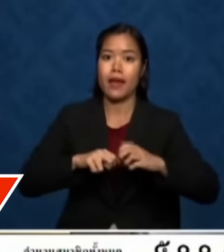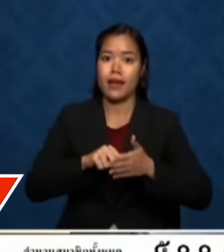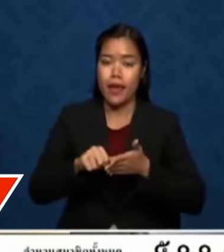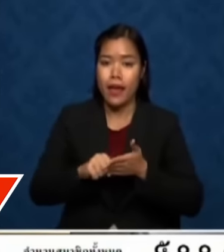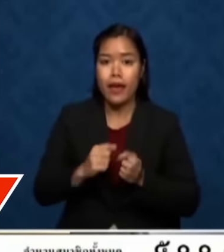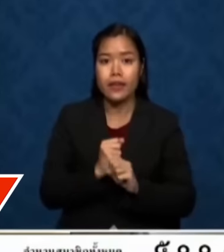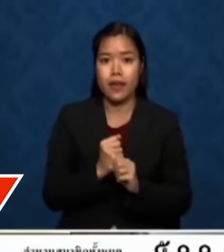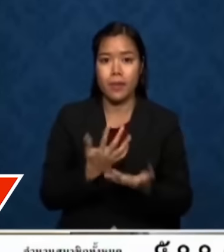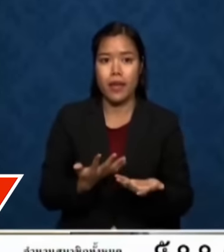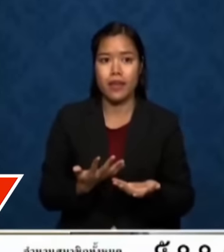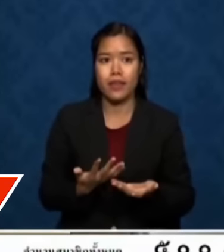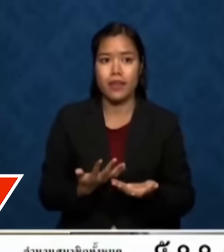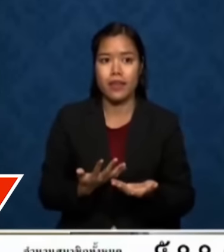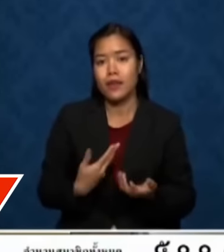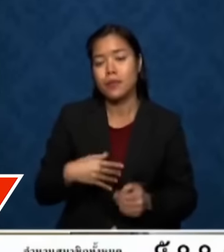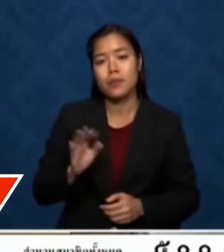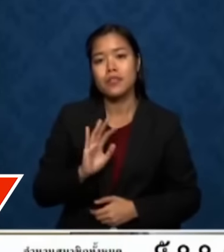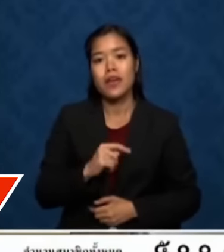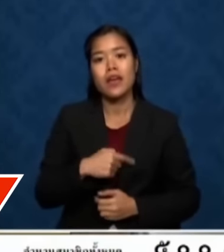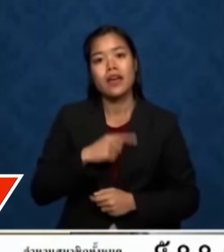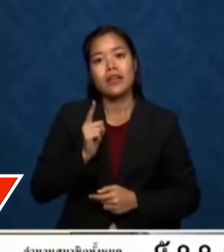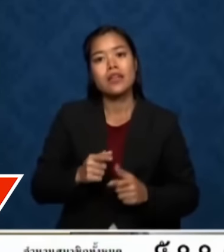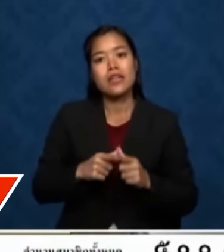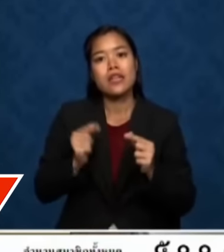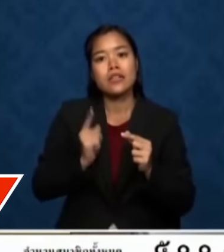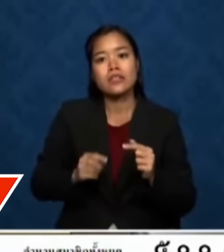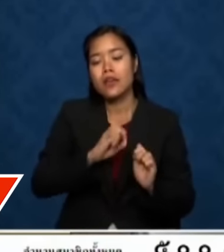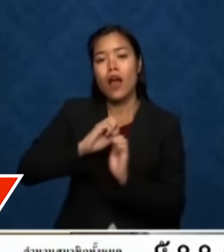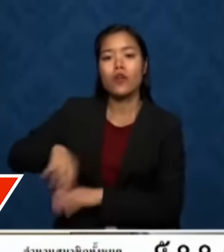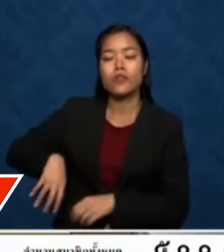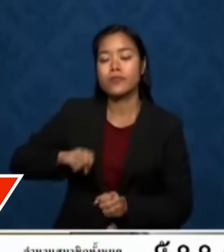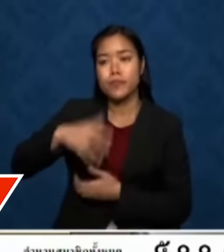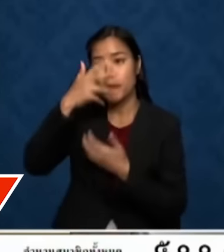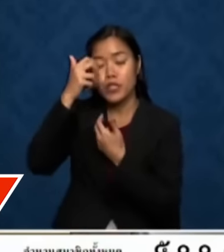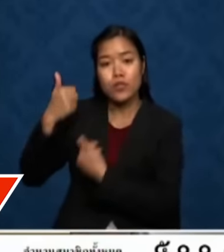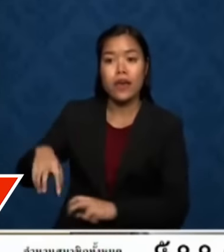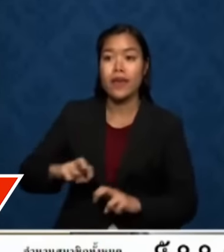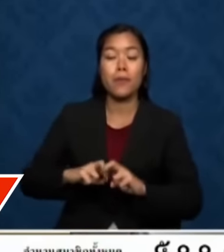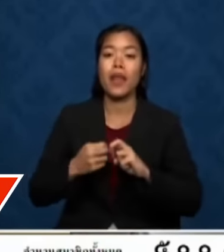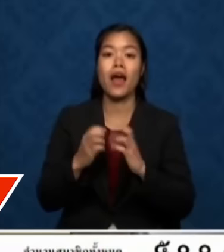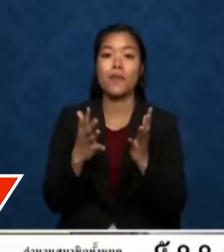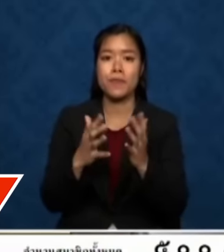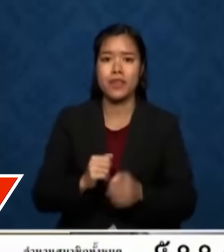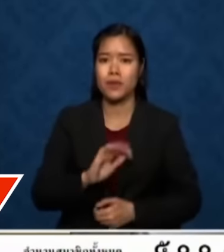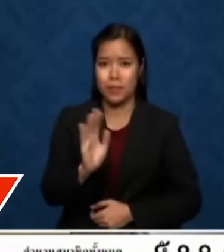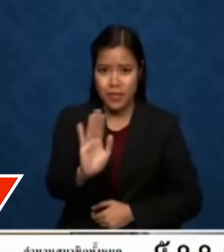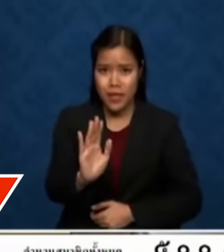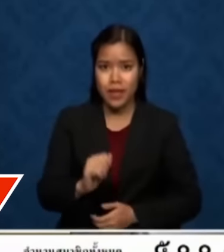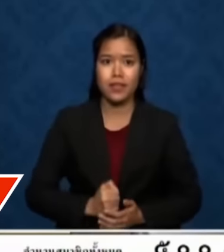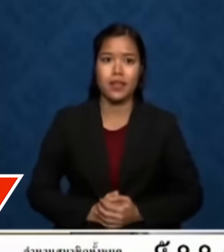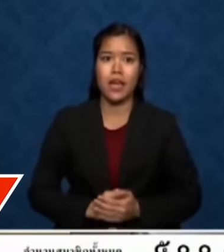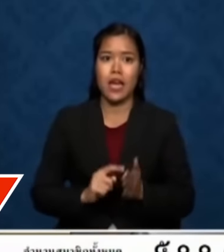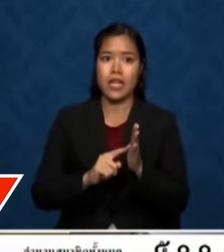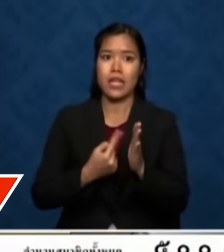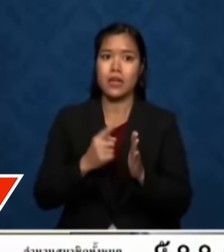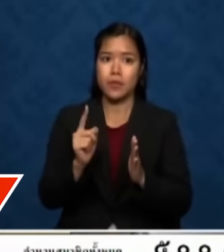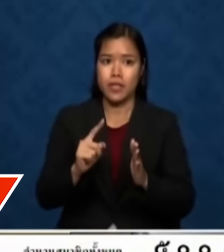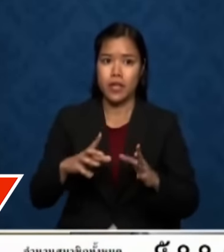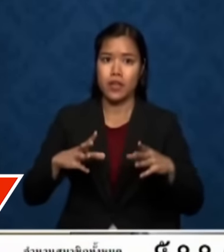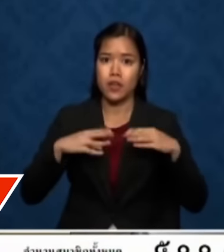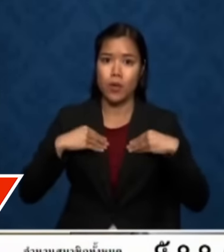ม่ใช่ปัดความจริงไปวันๆว่ามันไม่มีปัญหาดิฉันคิดว่าถ้าเริ่มต้นด้วยการไม่ยอม